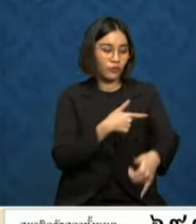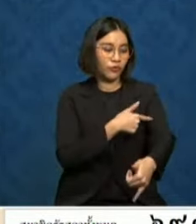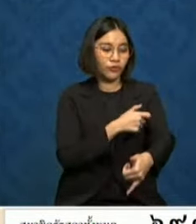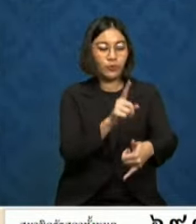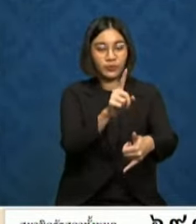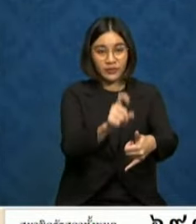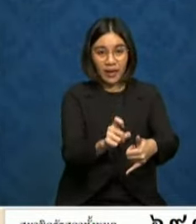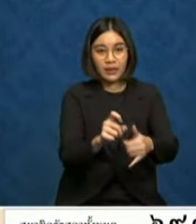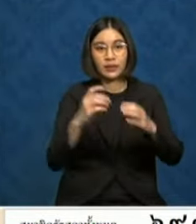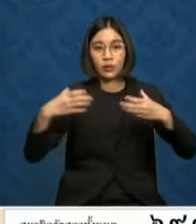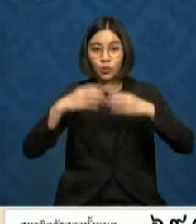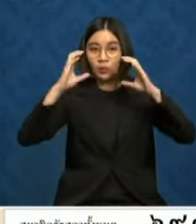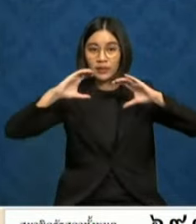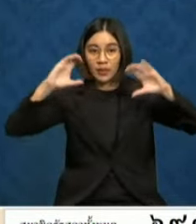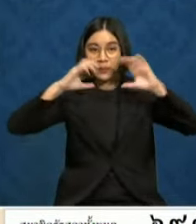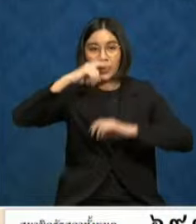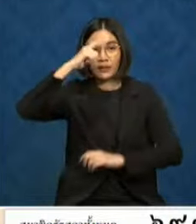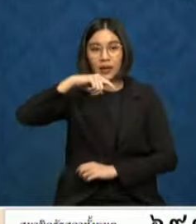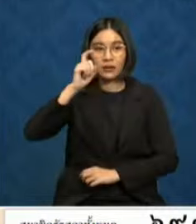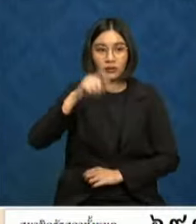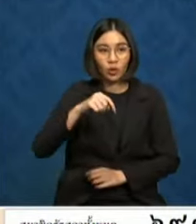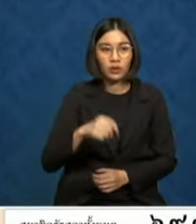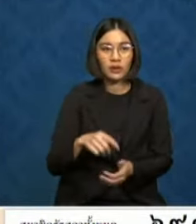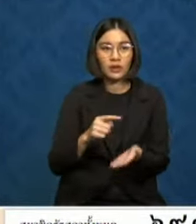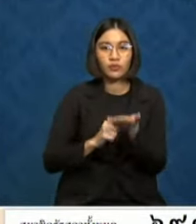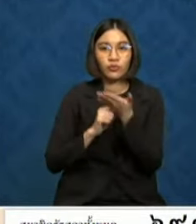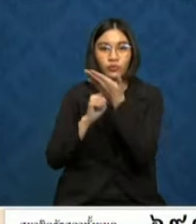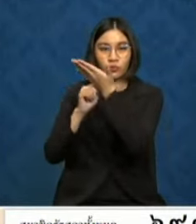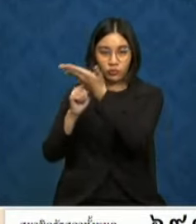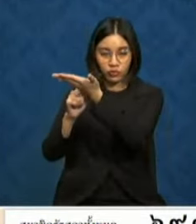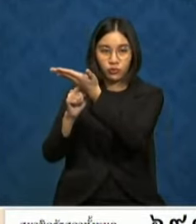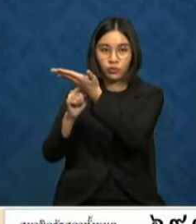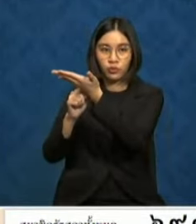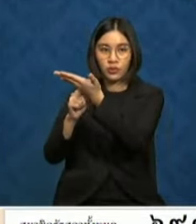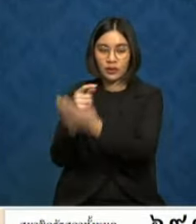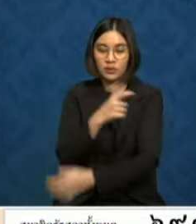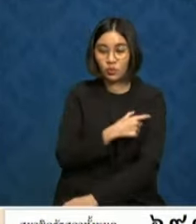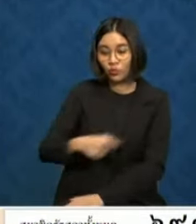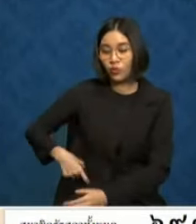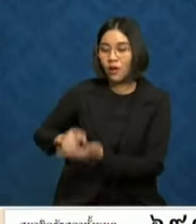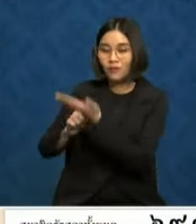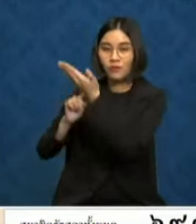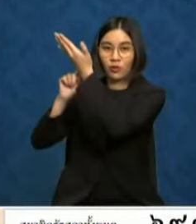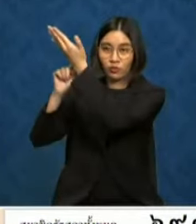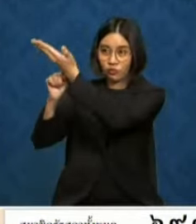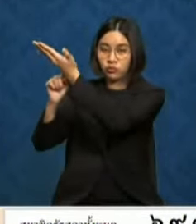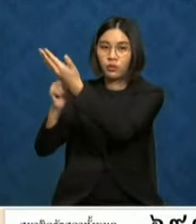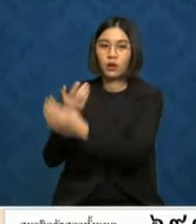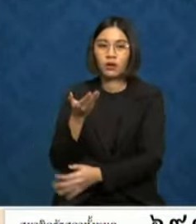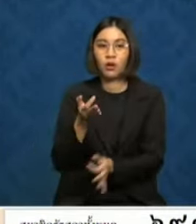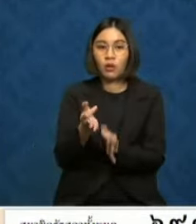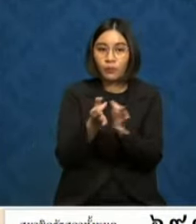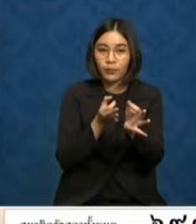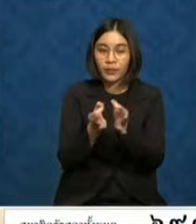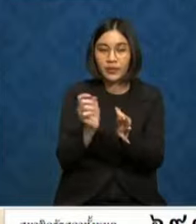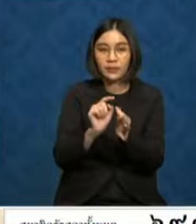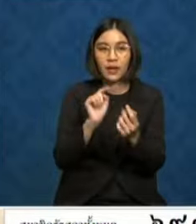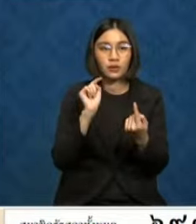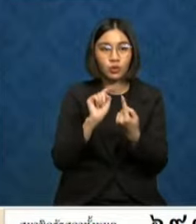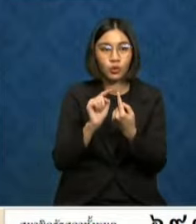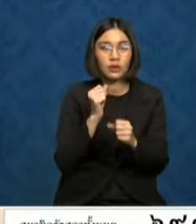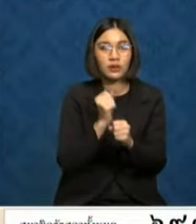บาลแห่งราชอาณาจักรไทยจะถวายคำแนะนำเพื่อขอพระราชทานอภัยโทษนั้นขออนุญาตเรียนว่า